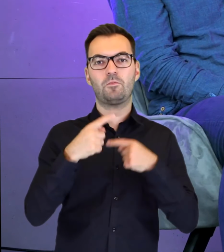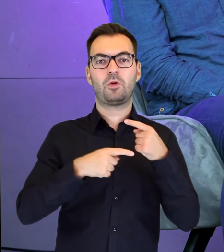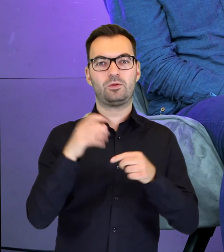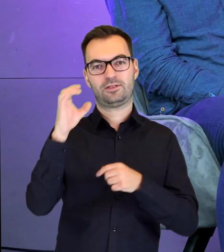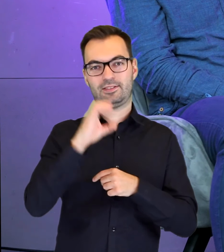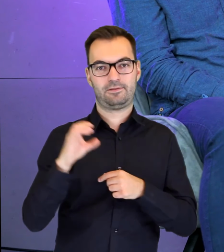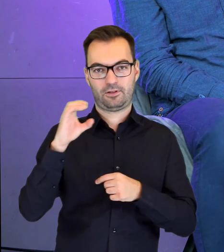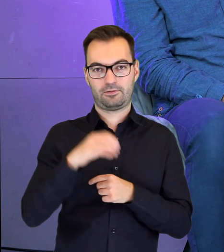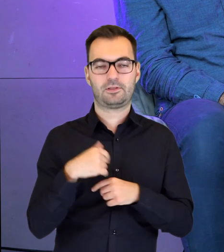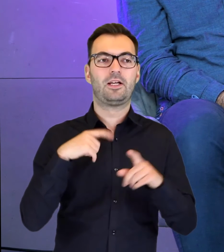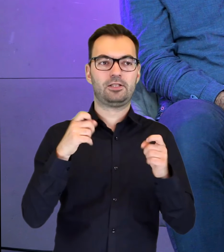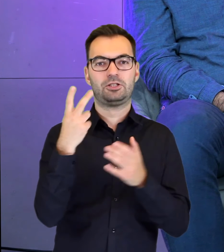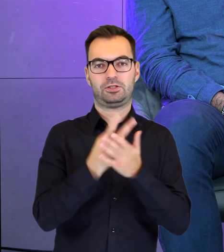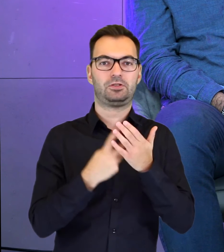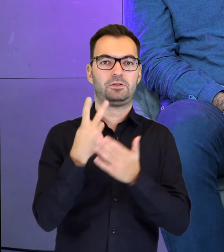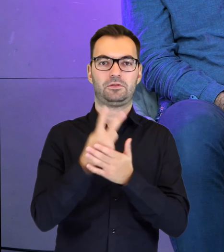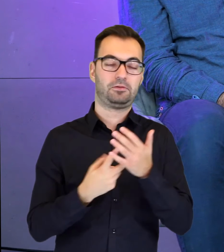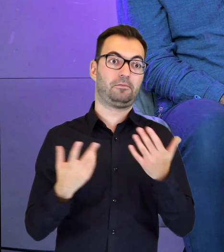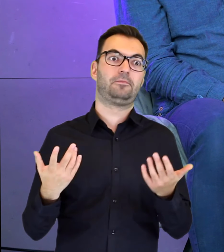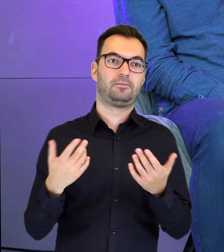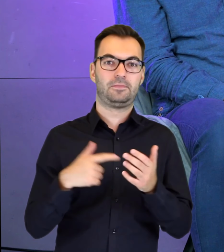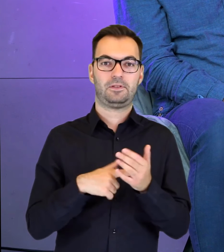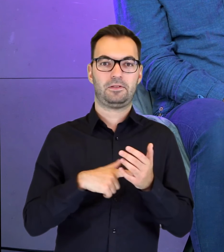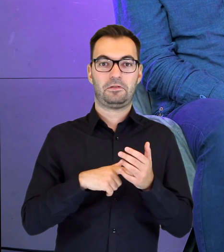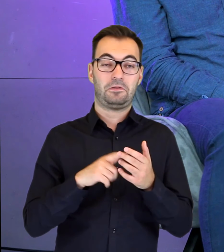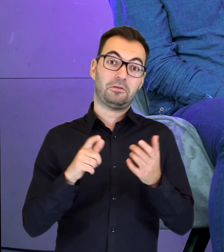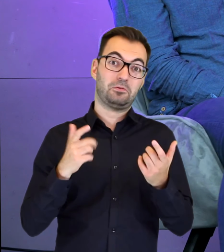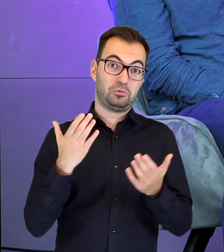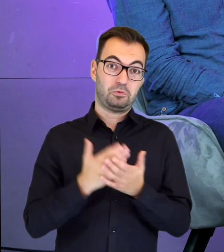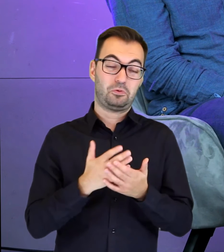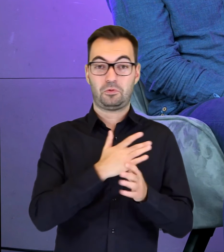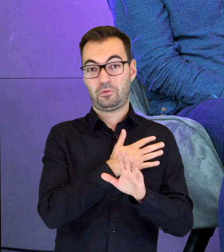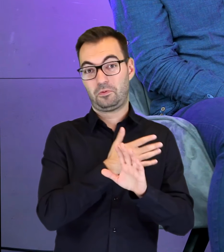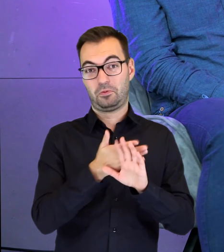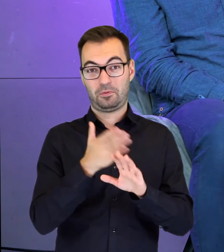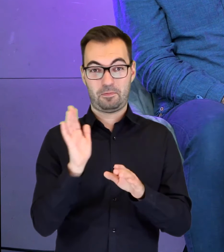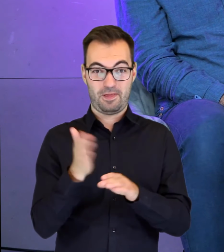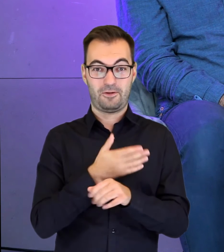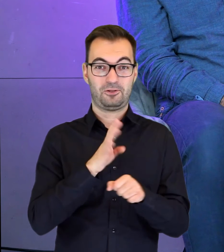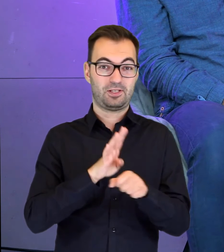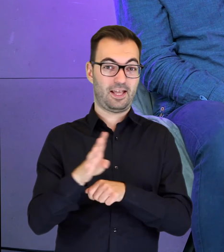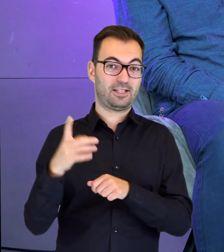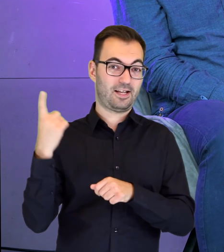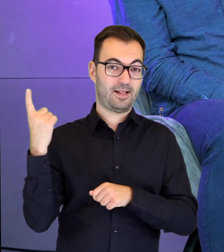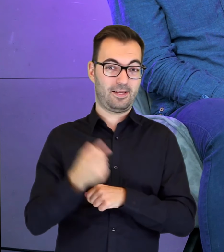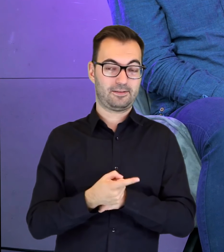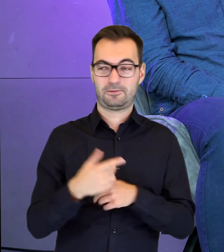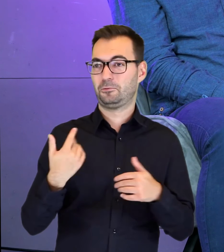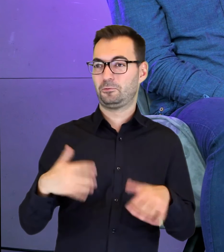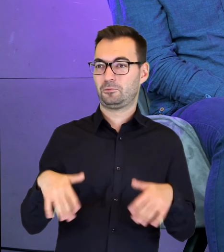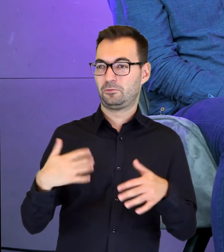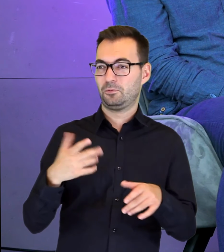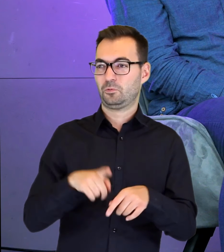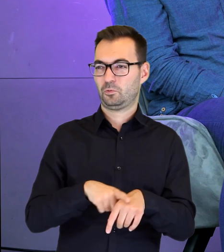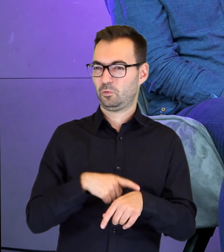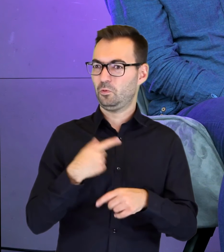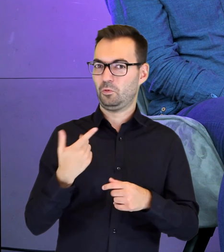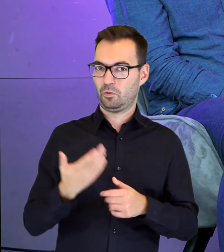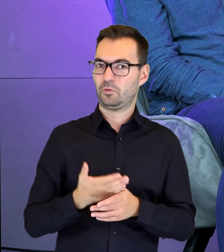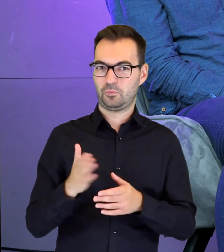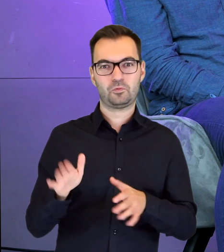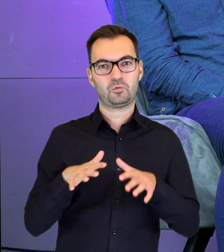Jak budować produkty cyfrowe i zaczęłam to czytać i właściwie No ta przygoda już trwa 14